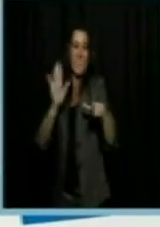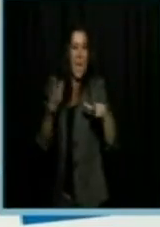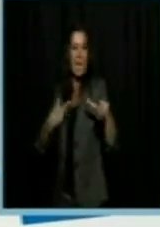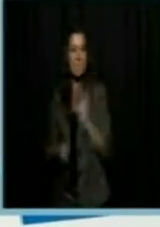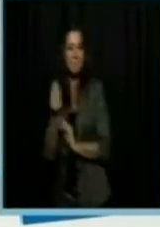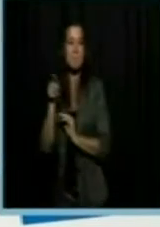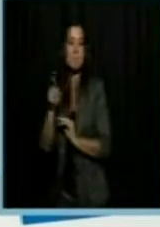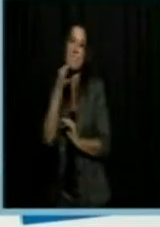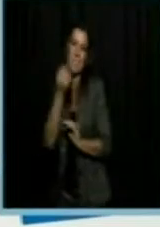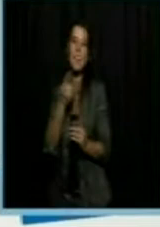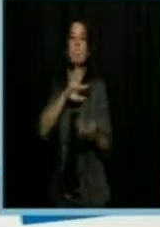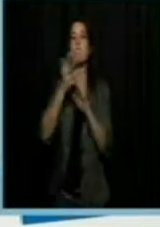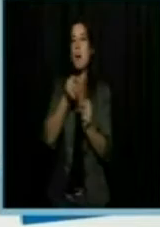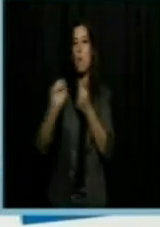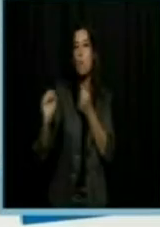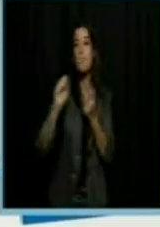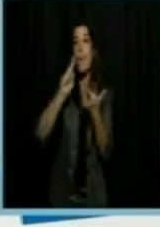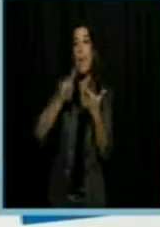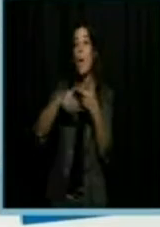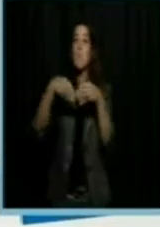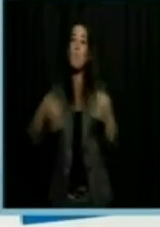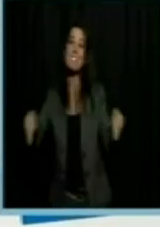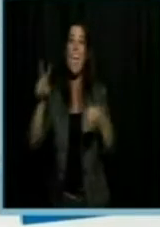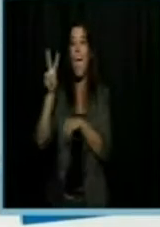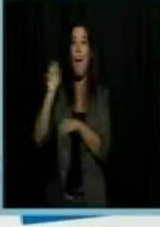sicuramente famosa nel mondo per il museo di Van Gogh.